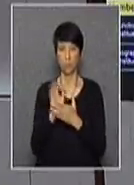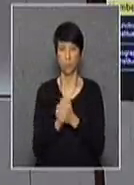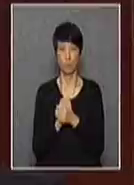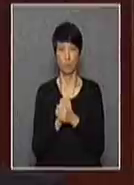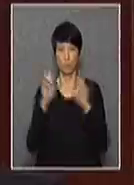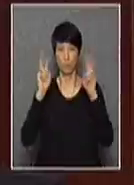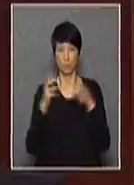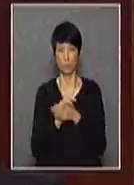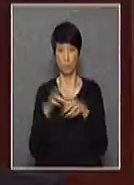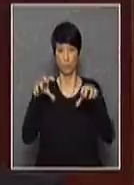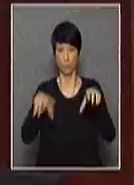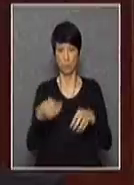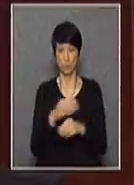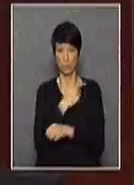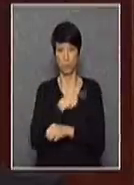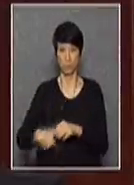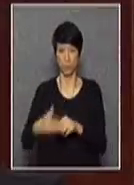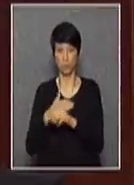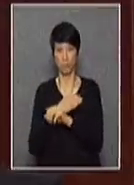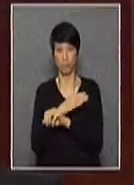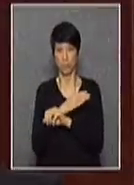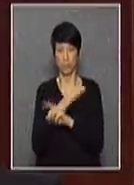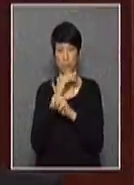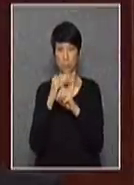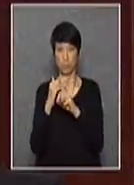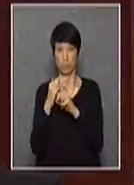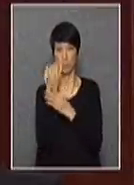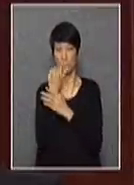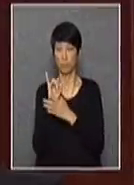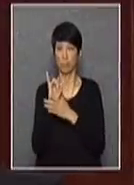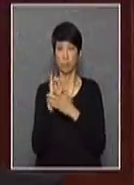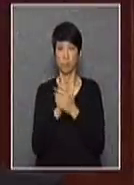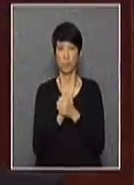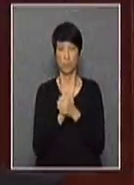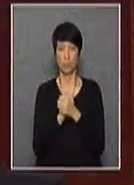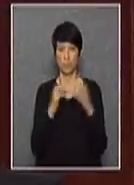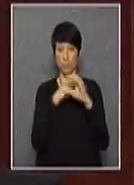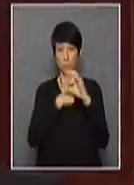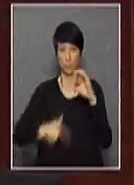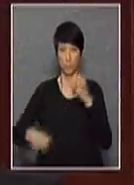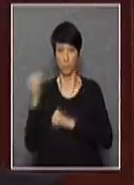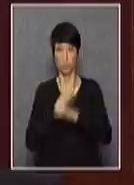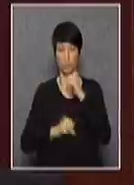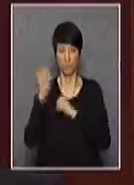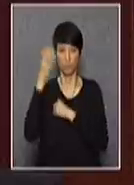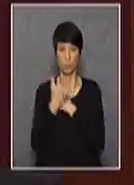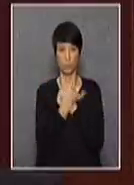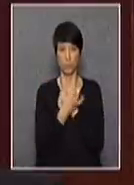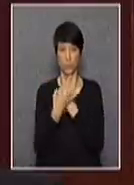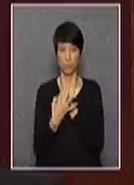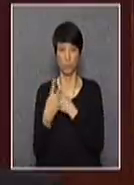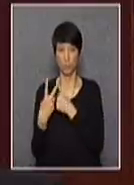未獲得兩部分在席委員分別以過半數贊成。我宣布修正案被否決。陳志全議員，請你動議第632項修正